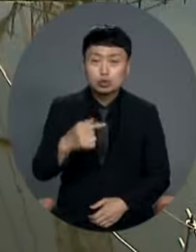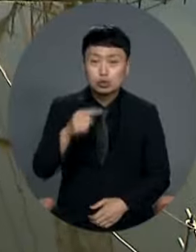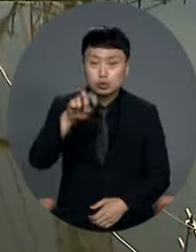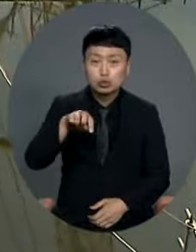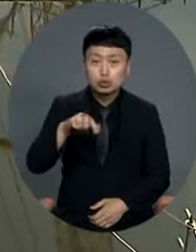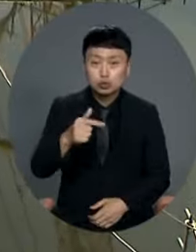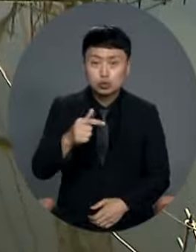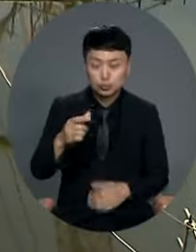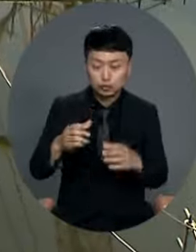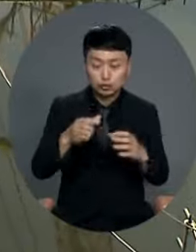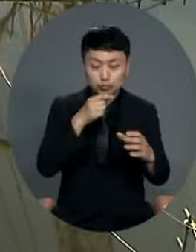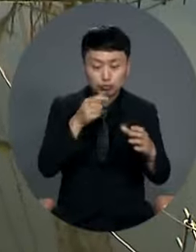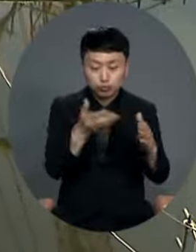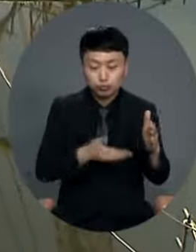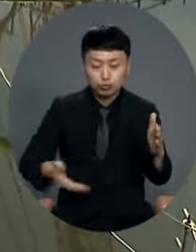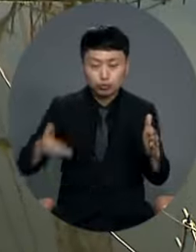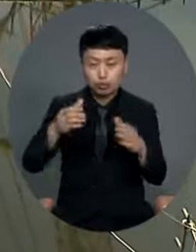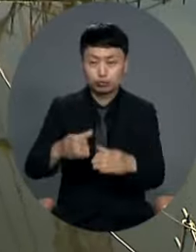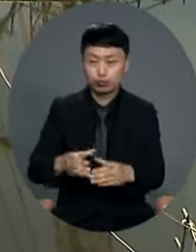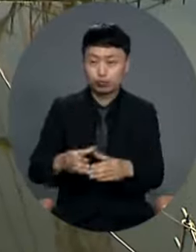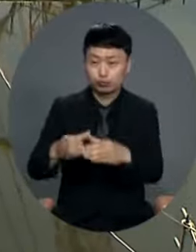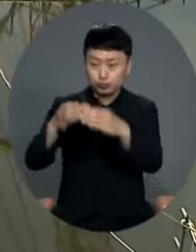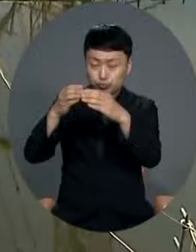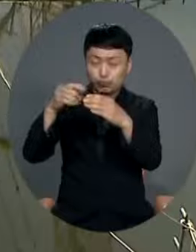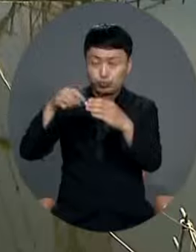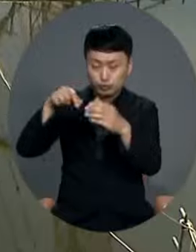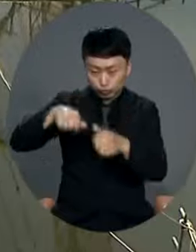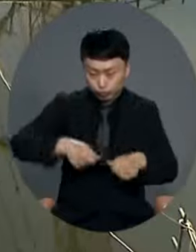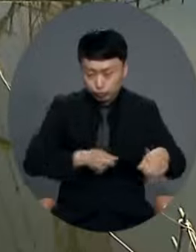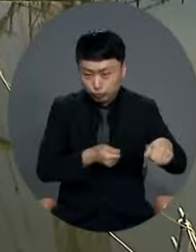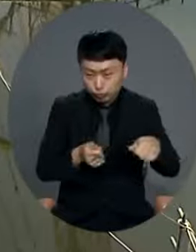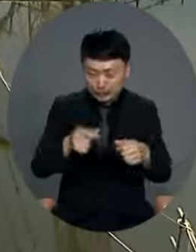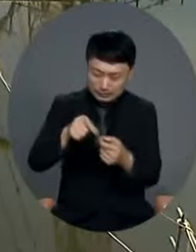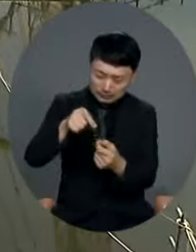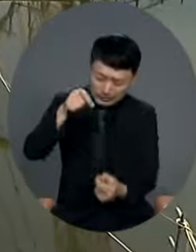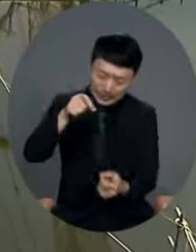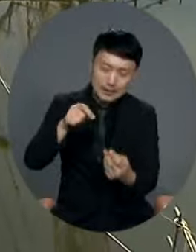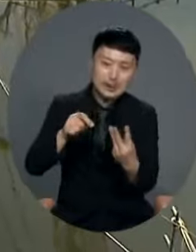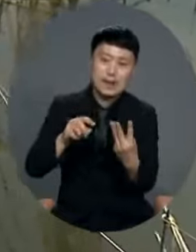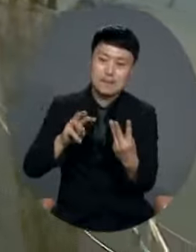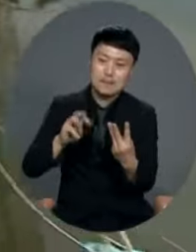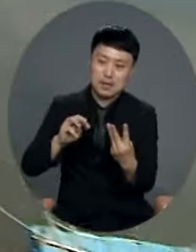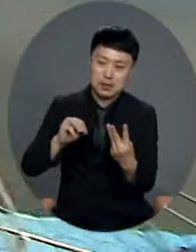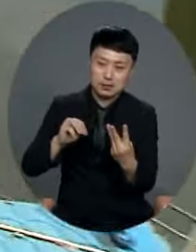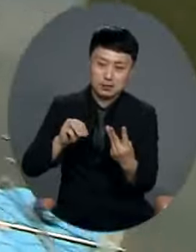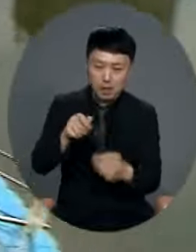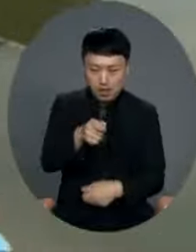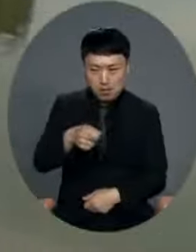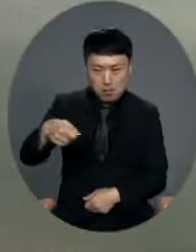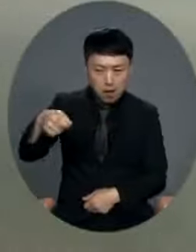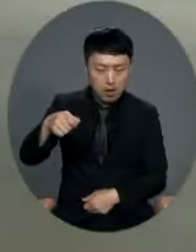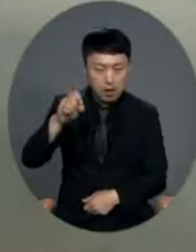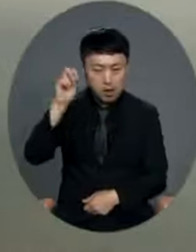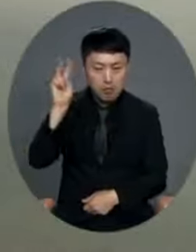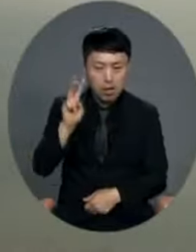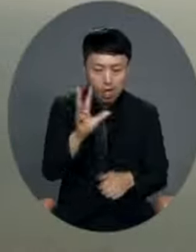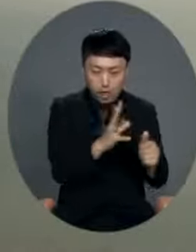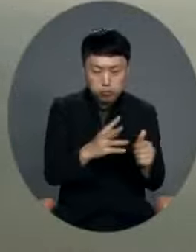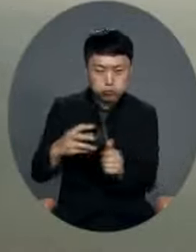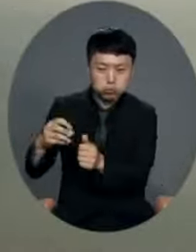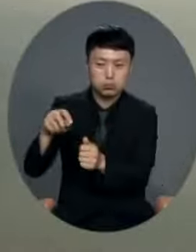콘크리트 보강 작업을 하다 사고를 당했습니다 수심 3m 지점에서 작업을 하던 중 밸브가 열리면서 수압이